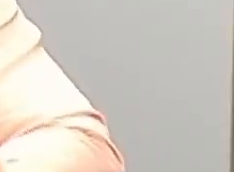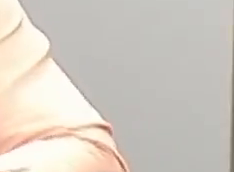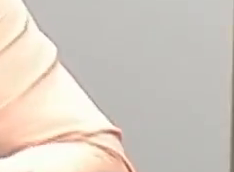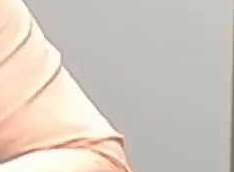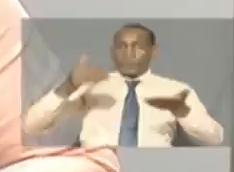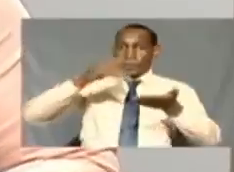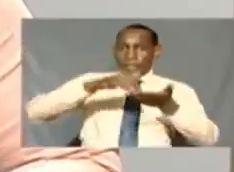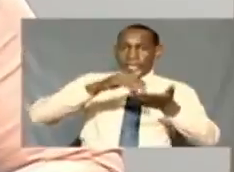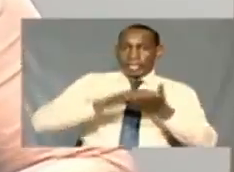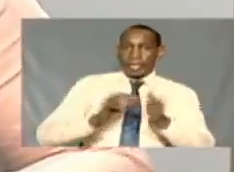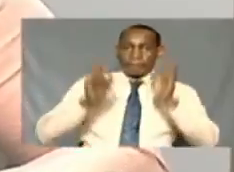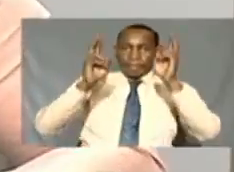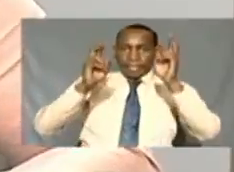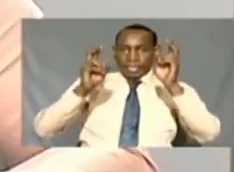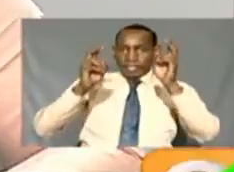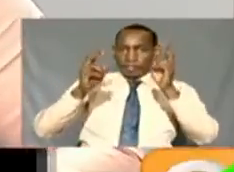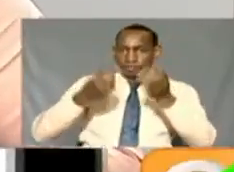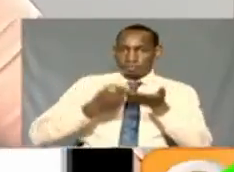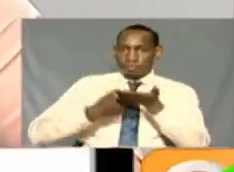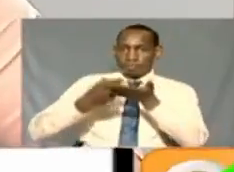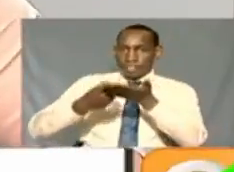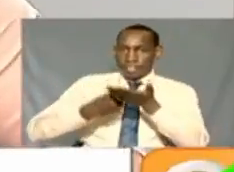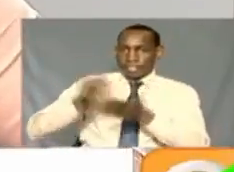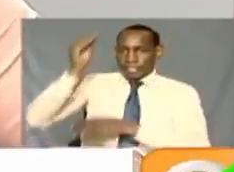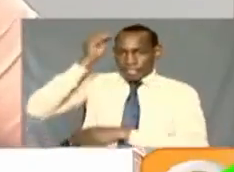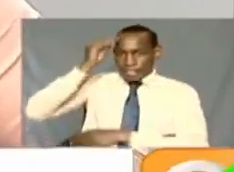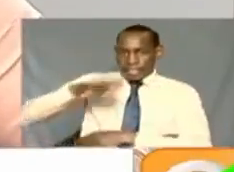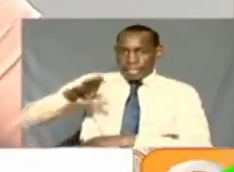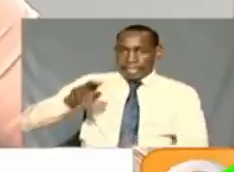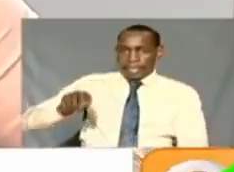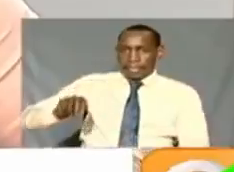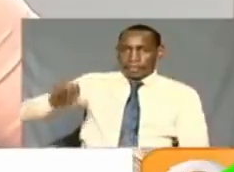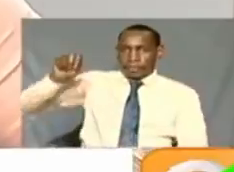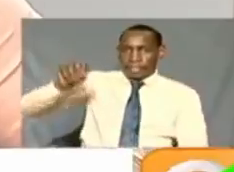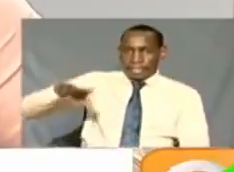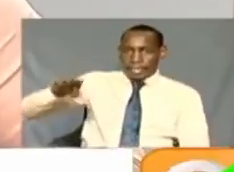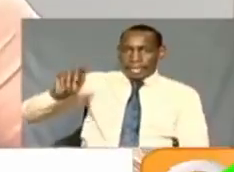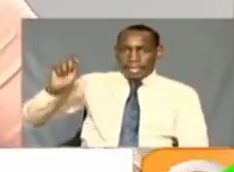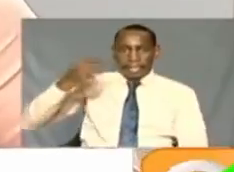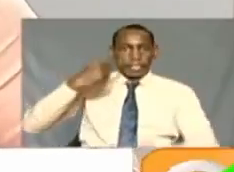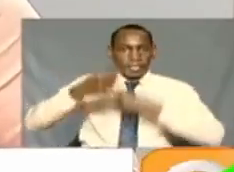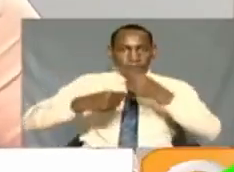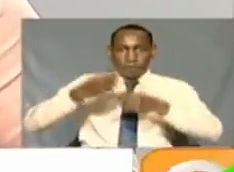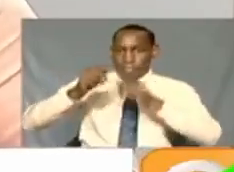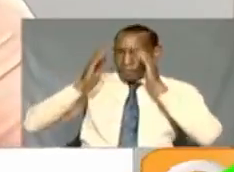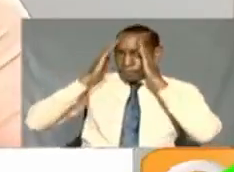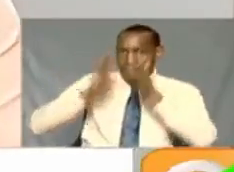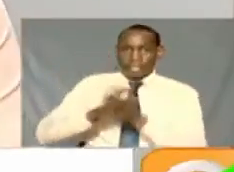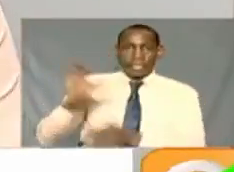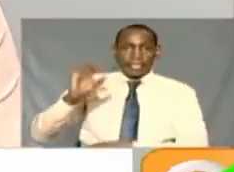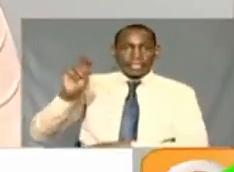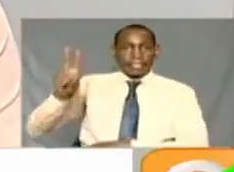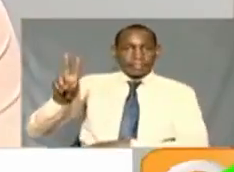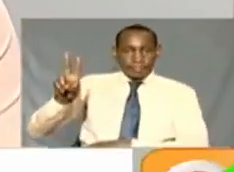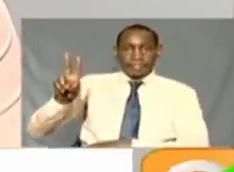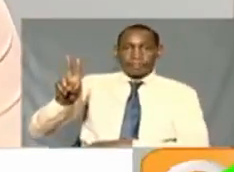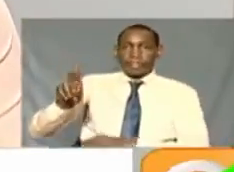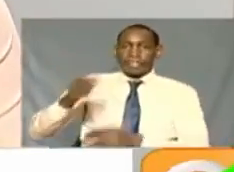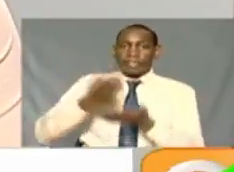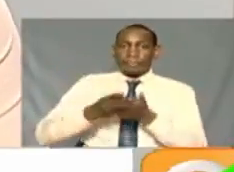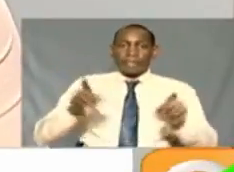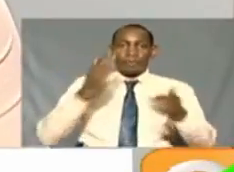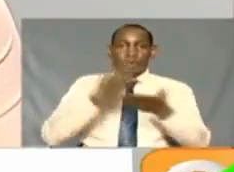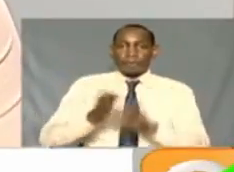Karibu tena. Huku swala la mustakabali wa masomo katika eneo la kaskazini mwa Kenya likiendelea kuangaziwa, runinga Citizen imebaini